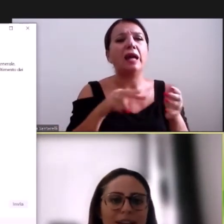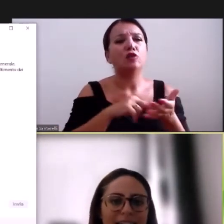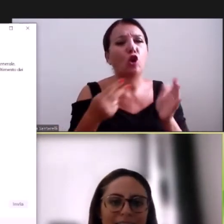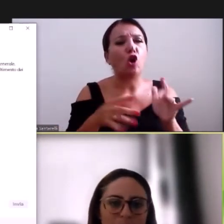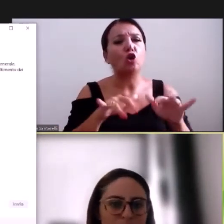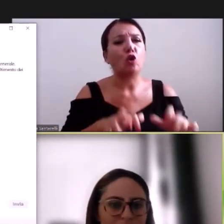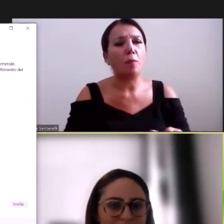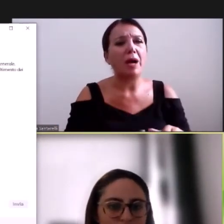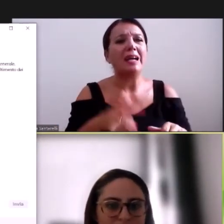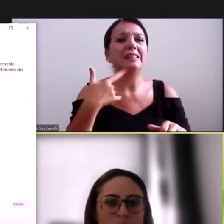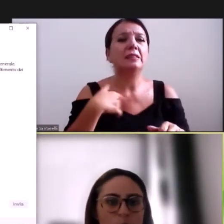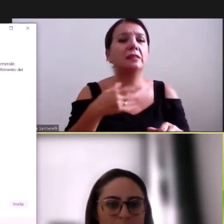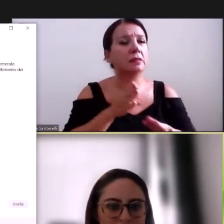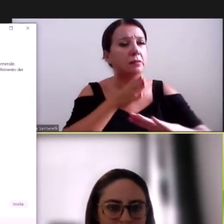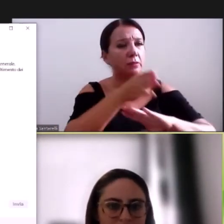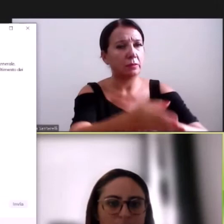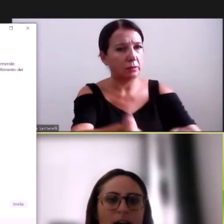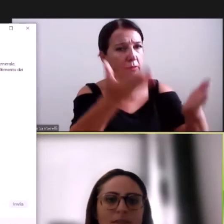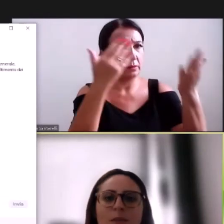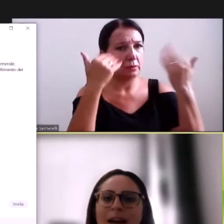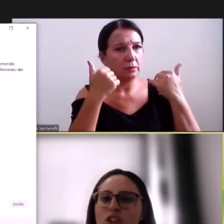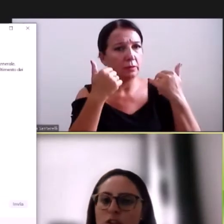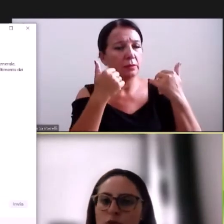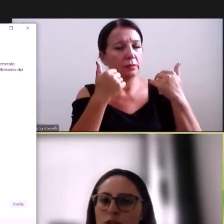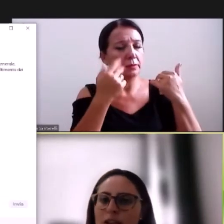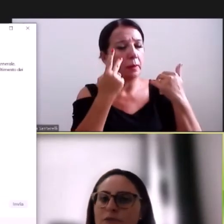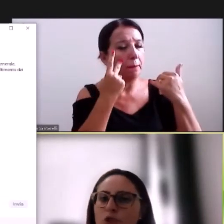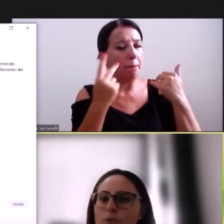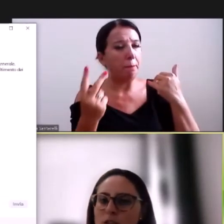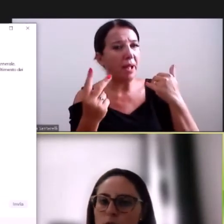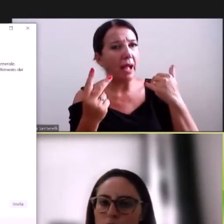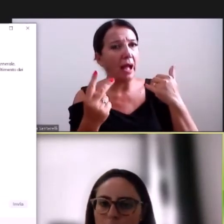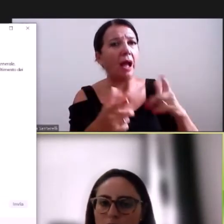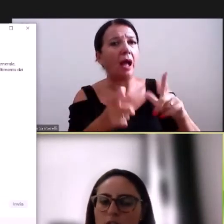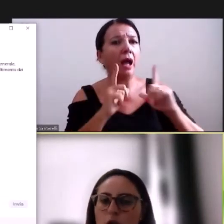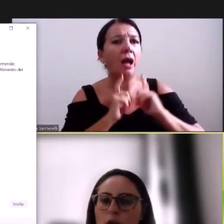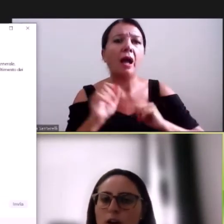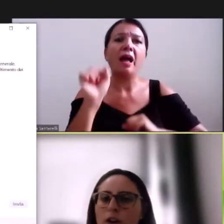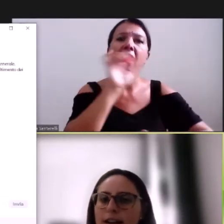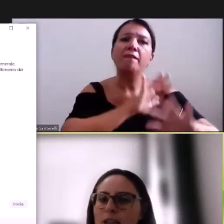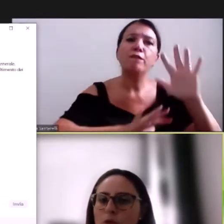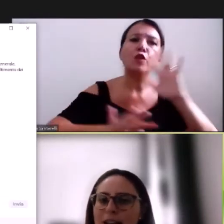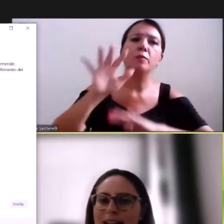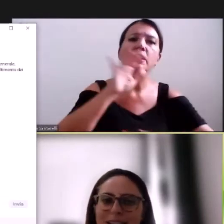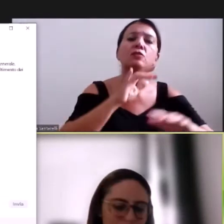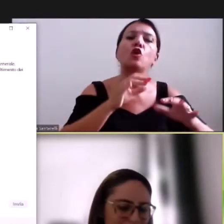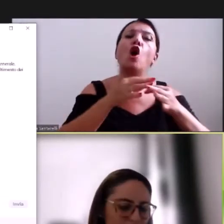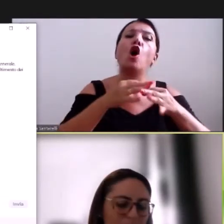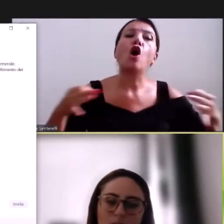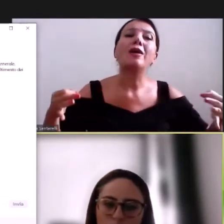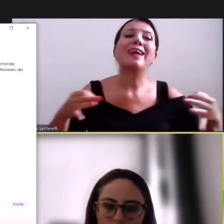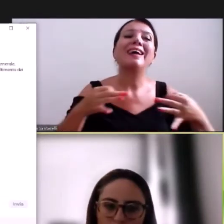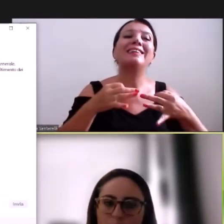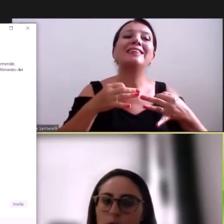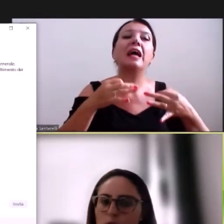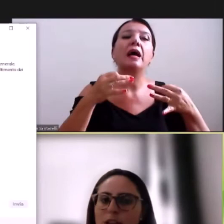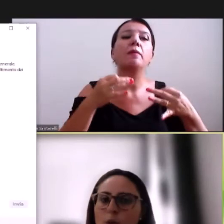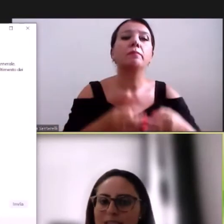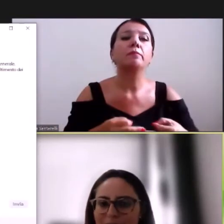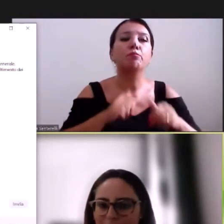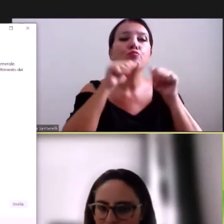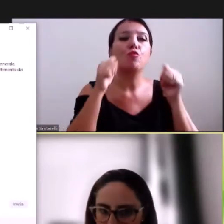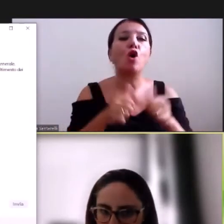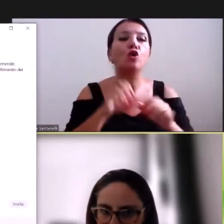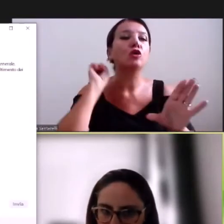nei quali vi recate per fare i vostri acquisti avete mai ricevuto delle informazioni sulle corrette modalità di smaltimento dei